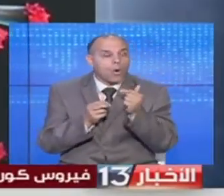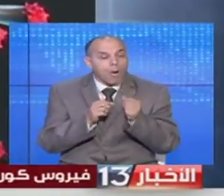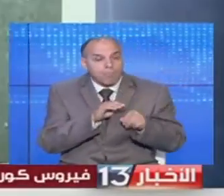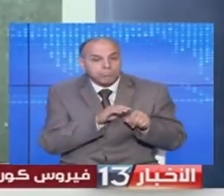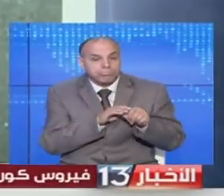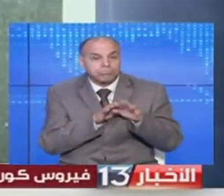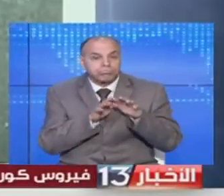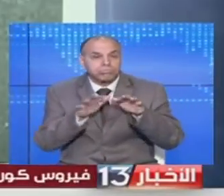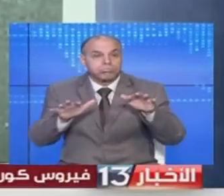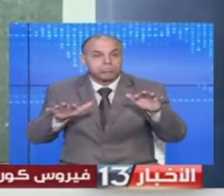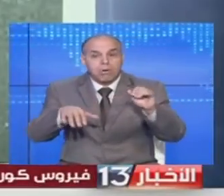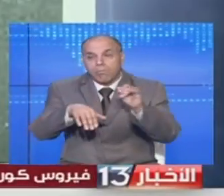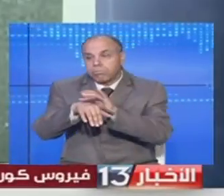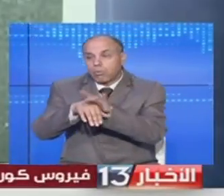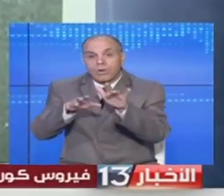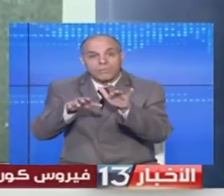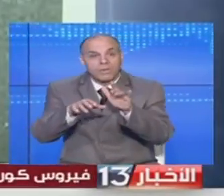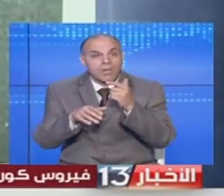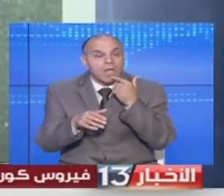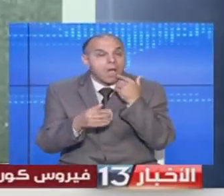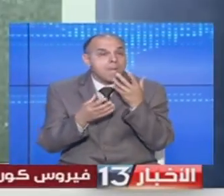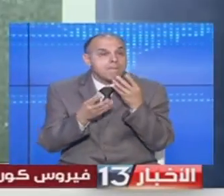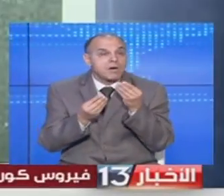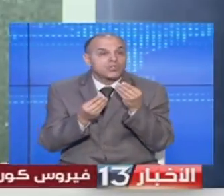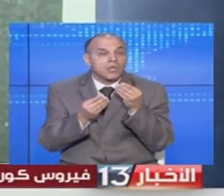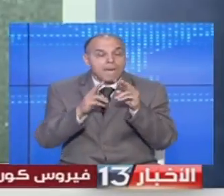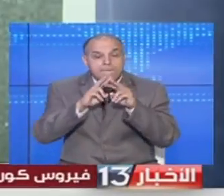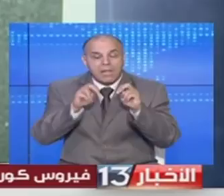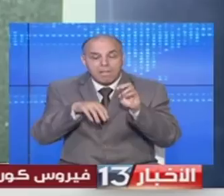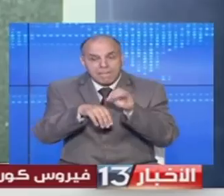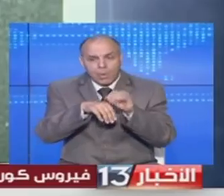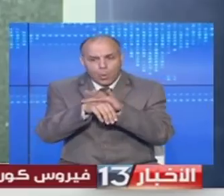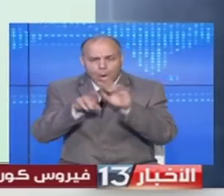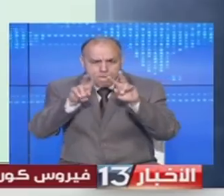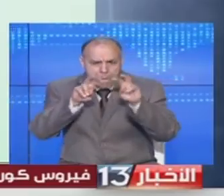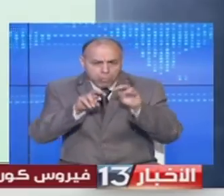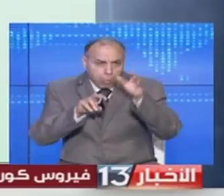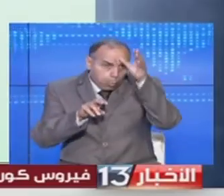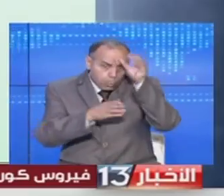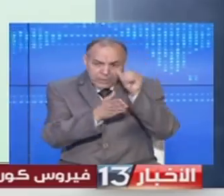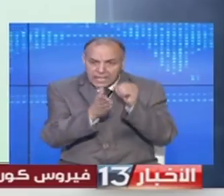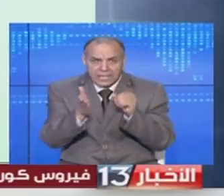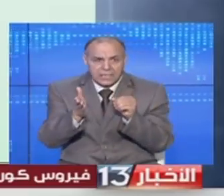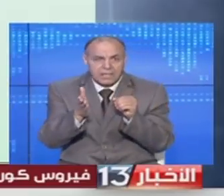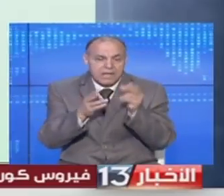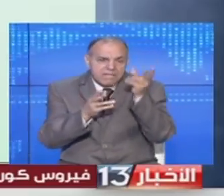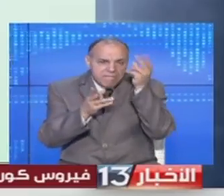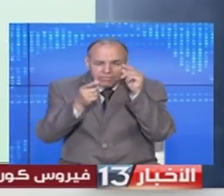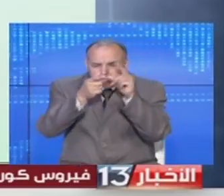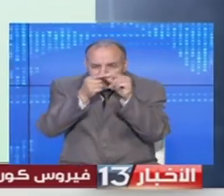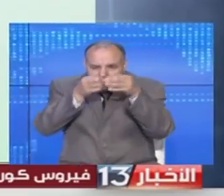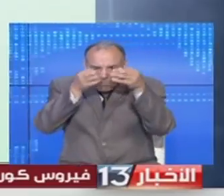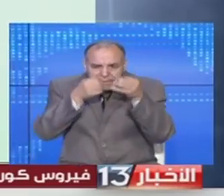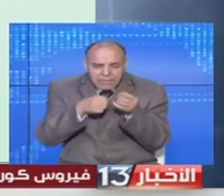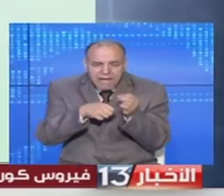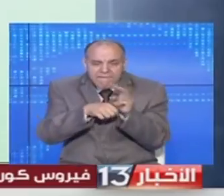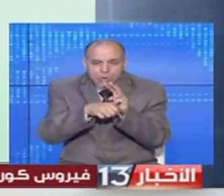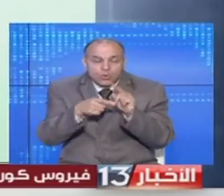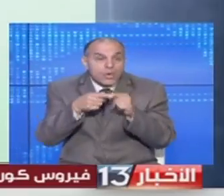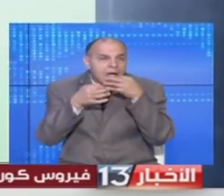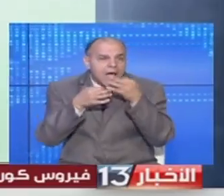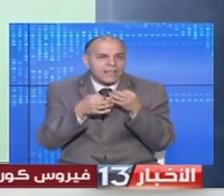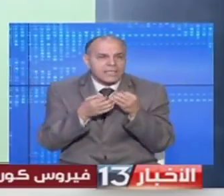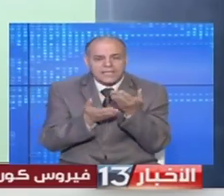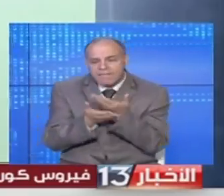فيروس كورونا المستجد تكثفت البحوث الوبائيه والدراسات العلميه لفهم تفاصيل هذا الفيروس وكيفيه